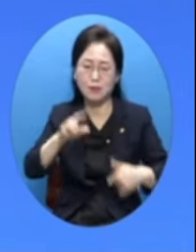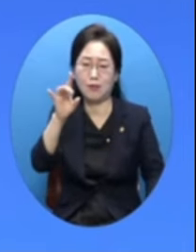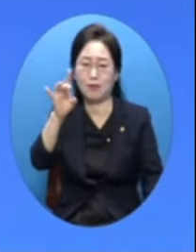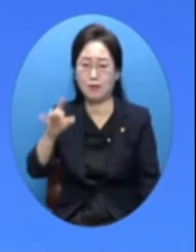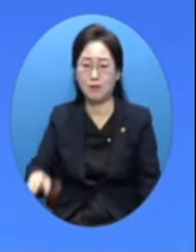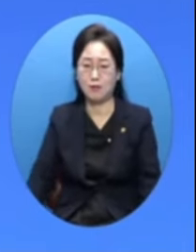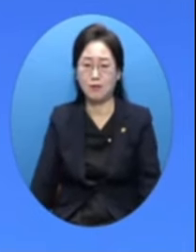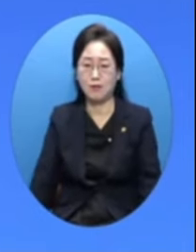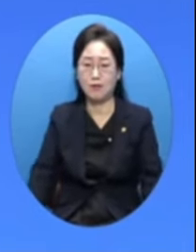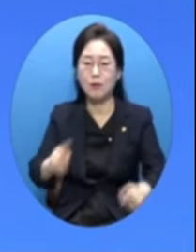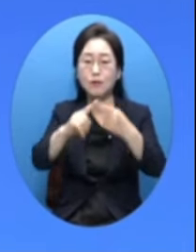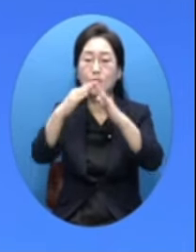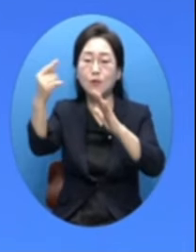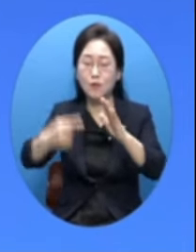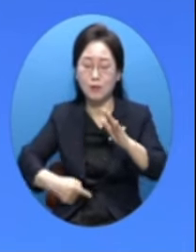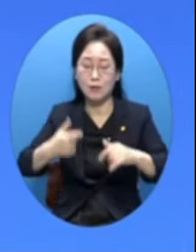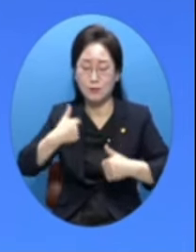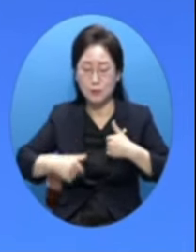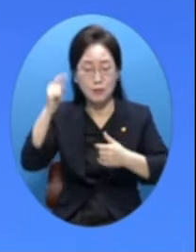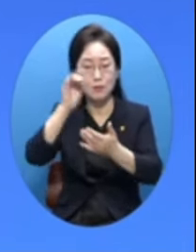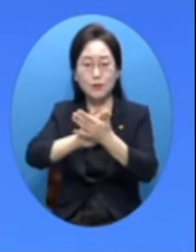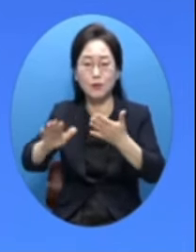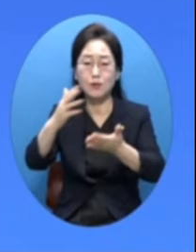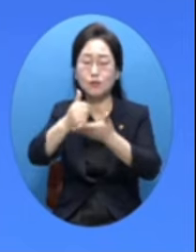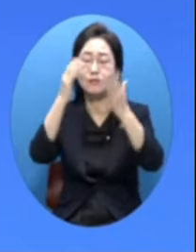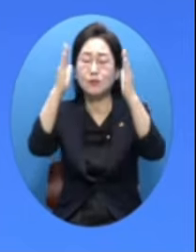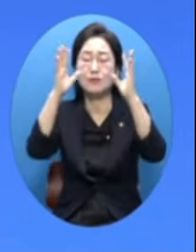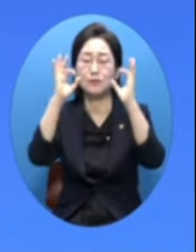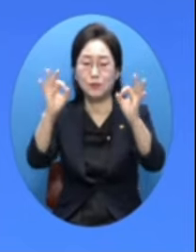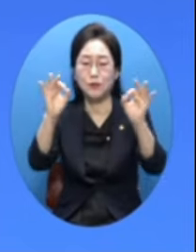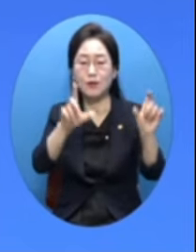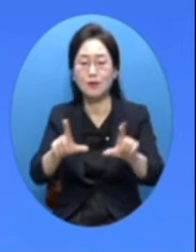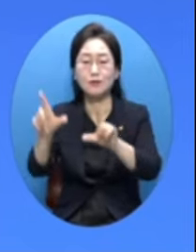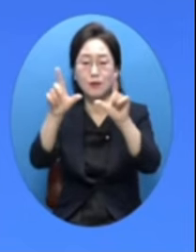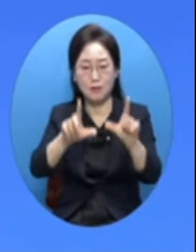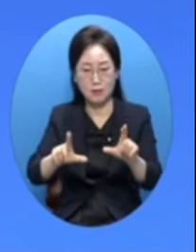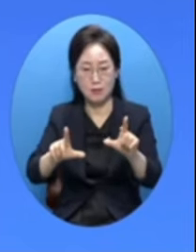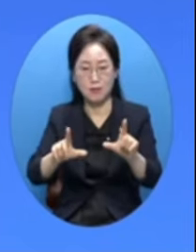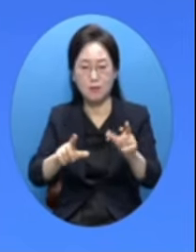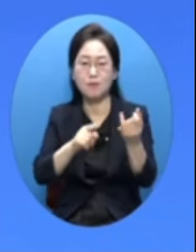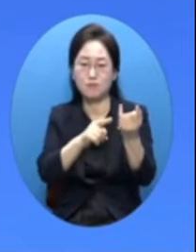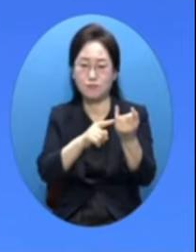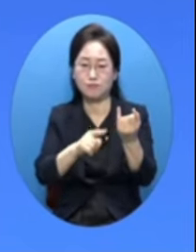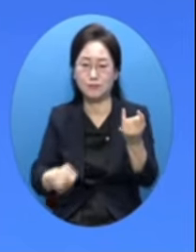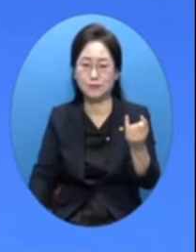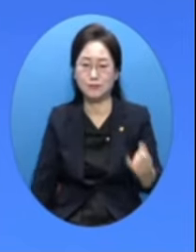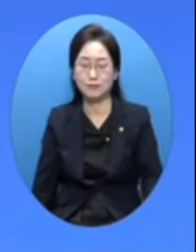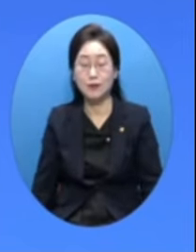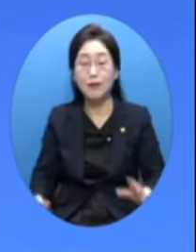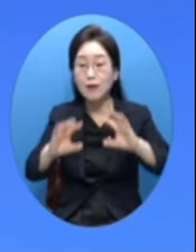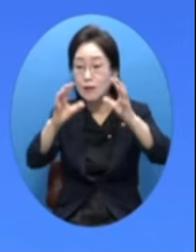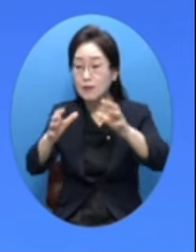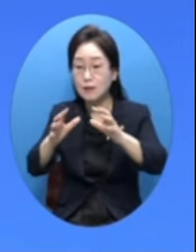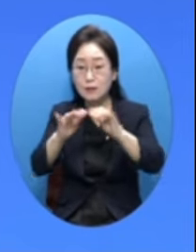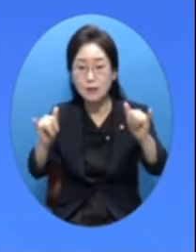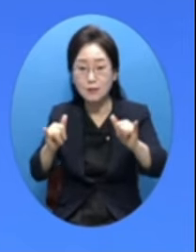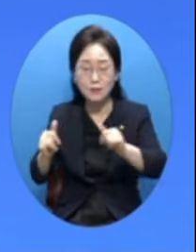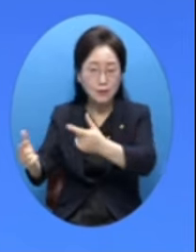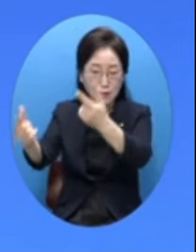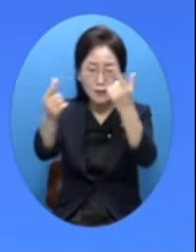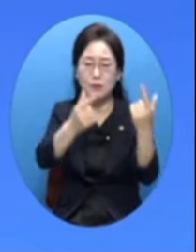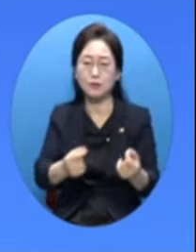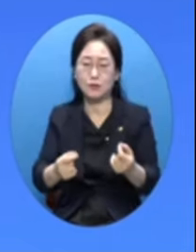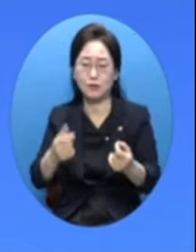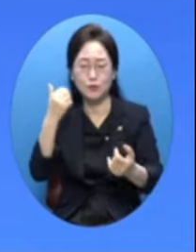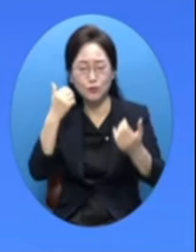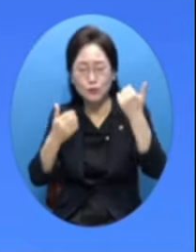나서 예배드리는 마음에 기쁨과 평안함이 오고 주님만 바라보는 삶을 살았던 기억이 납니다. 이 세상 사는 사람 누구나 이